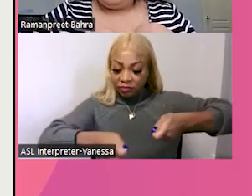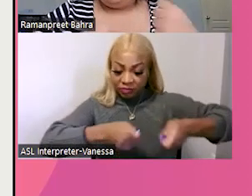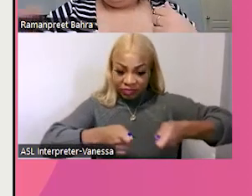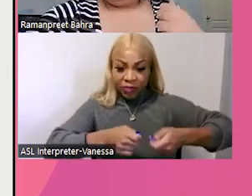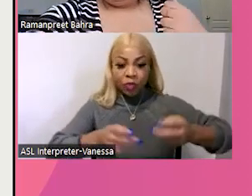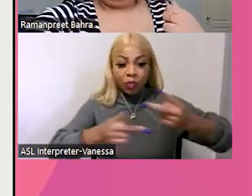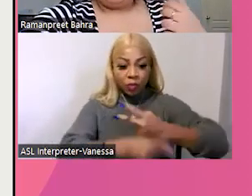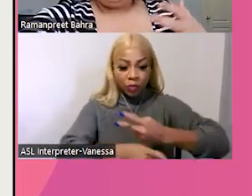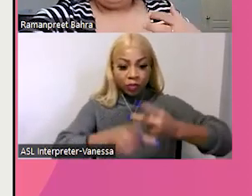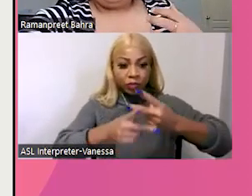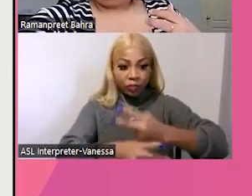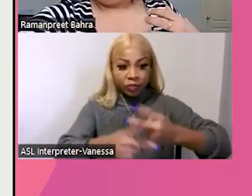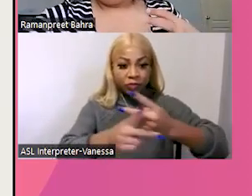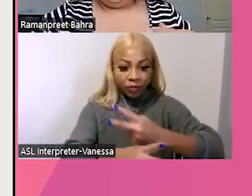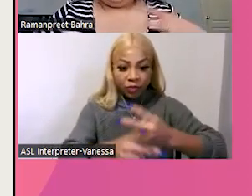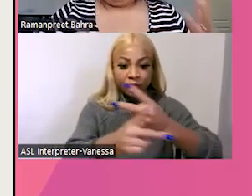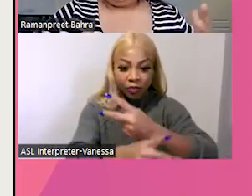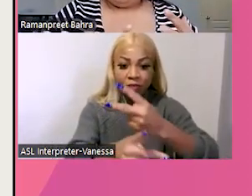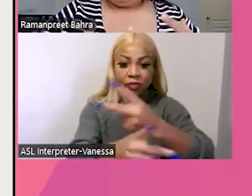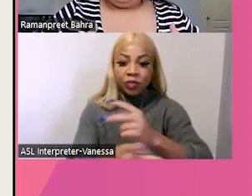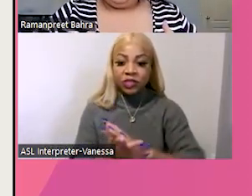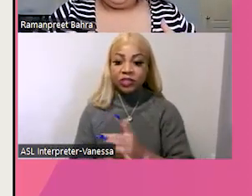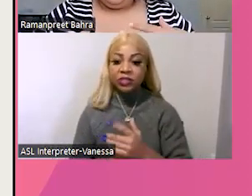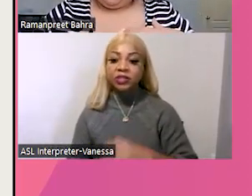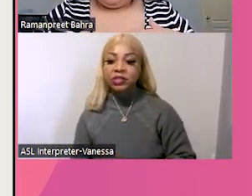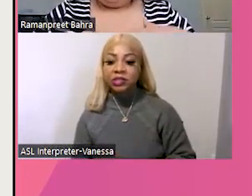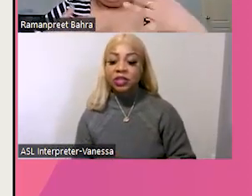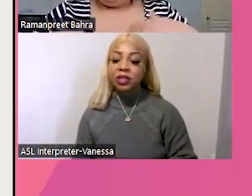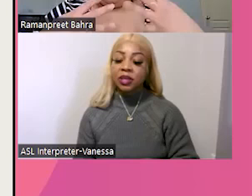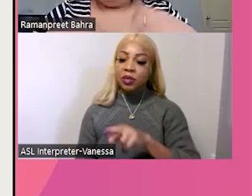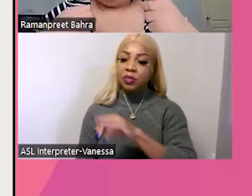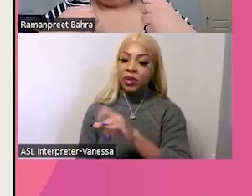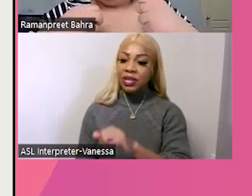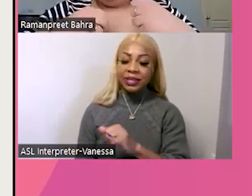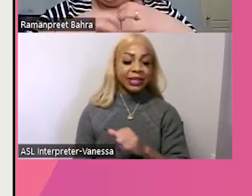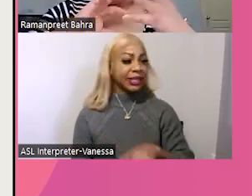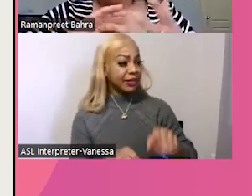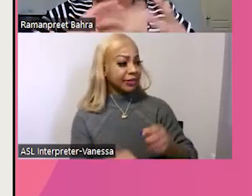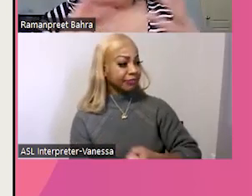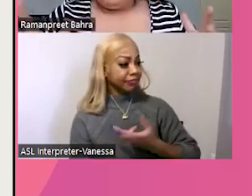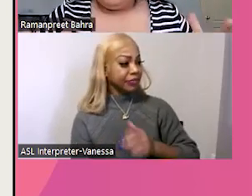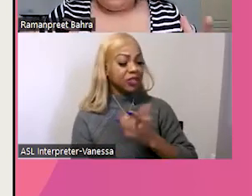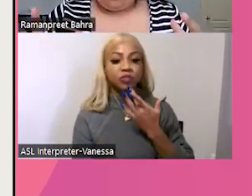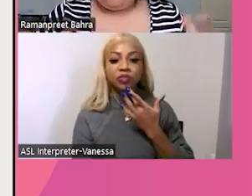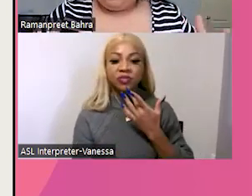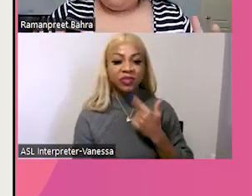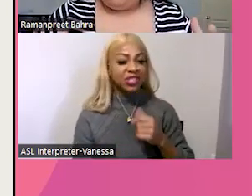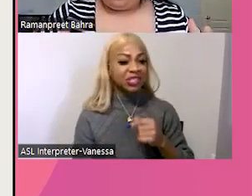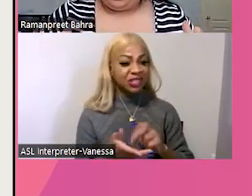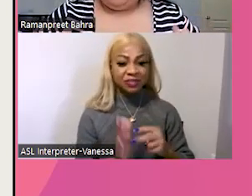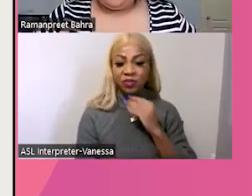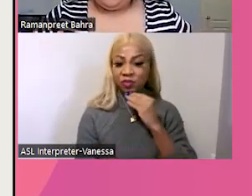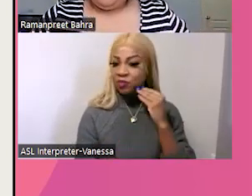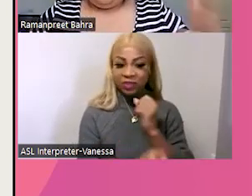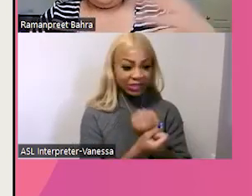c'est qu'alors que cette politique de dominance s'intensifie, comme exprimé par Riley,